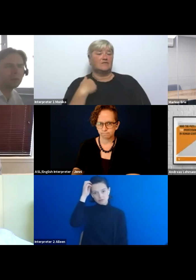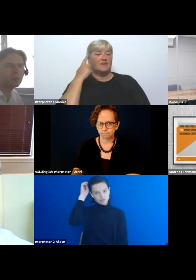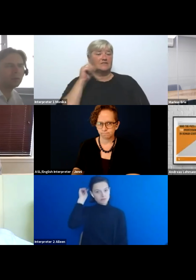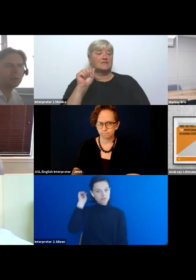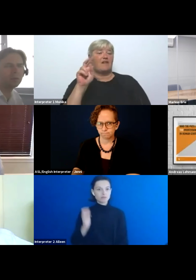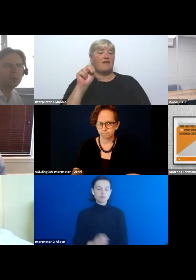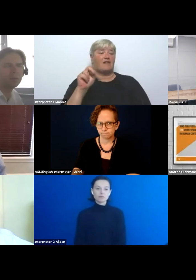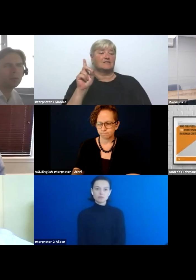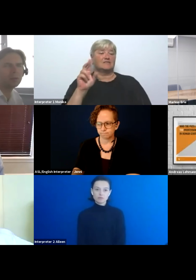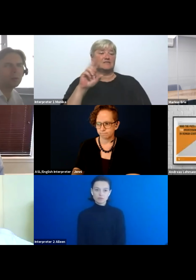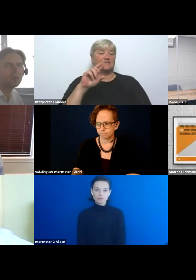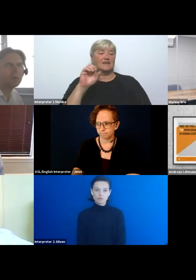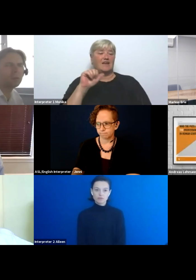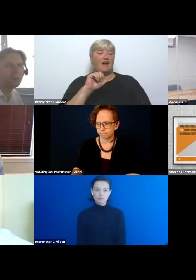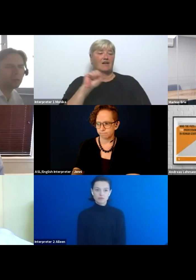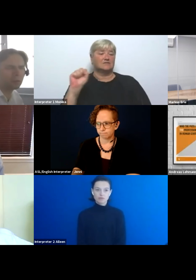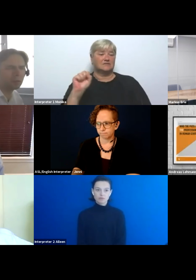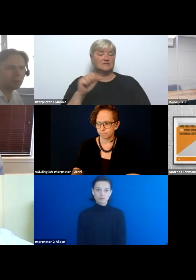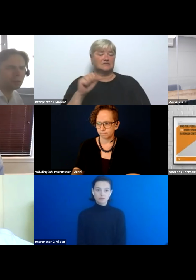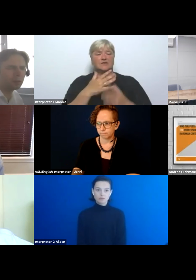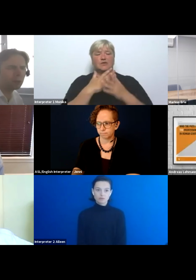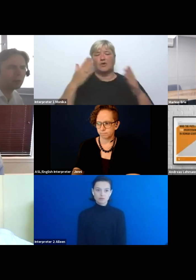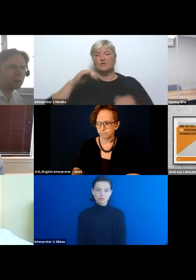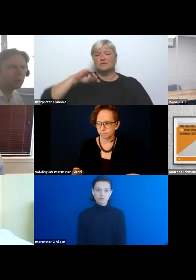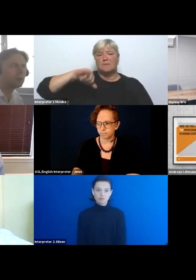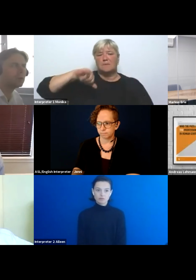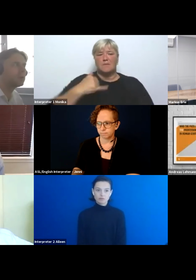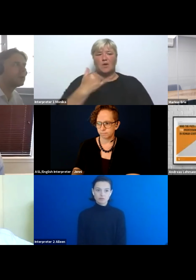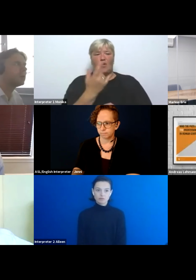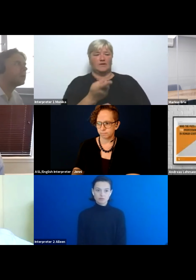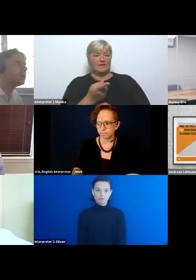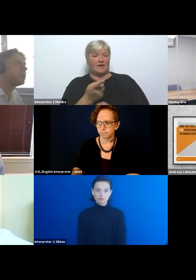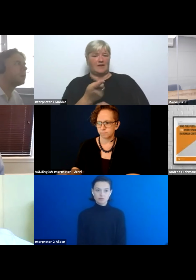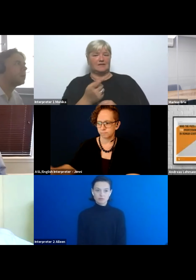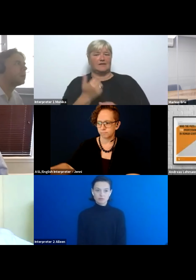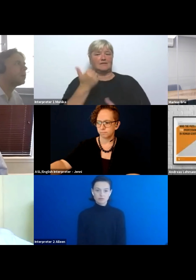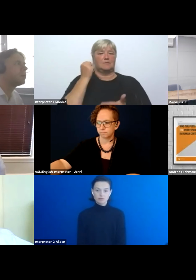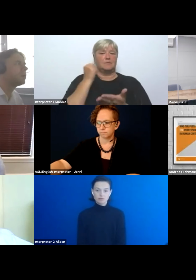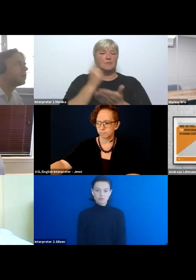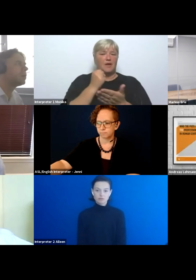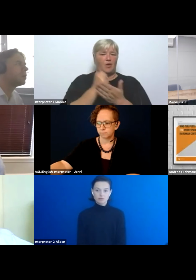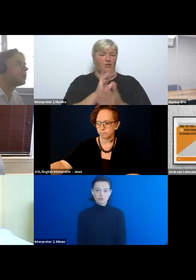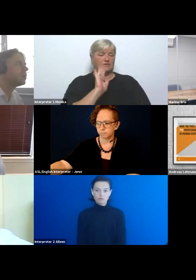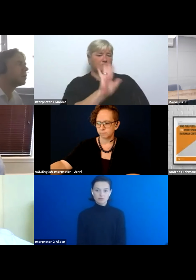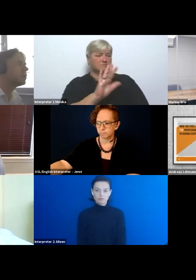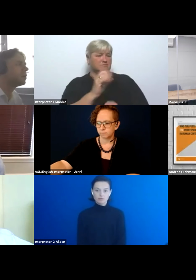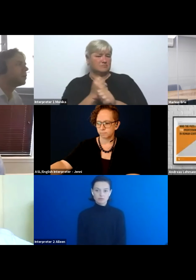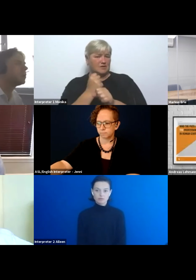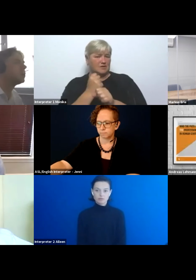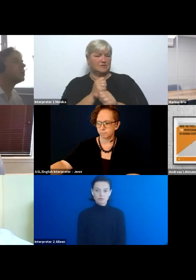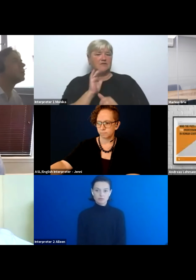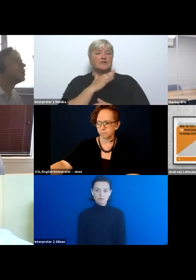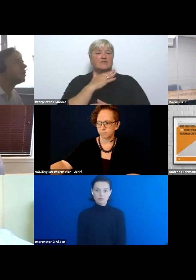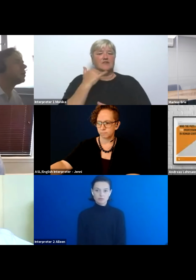bist in einem großen Projekt einer Behörde tätig, schon seit mehreren